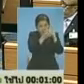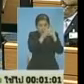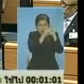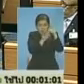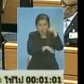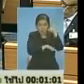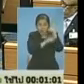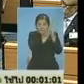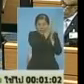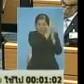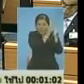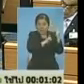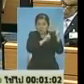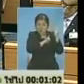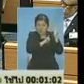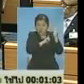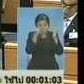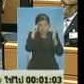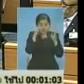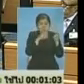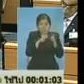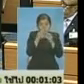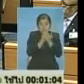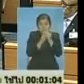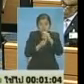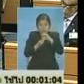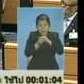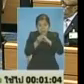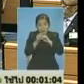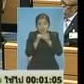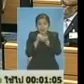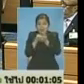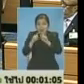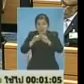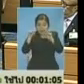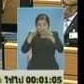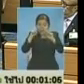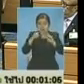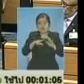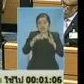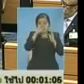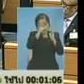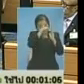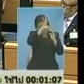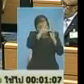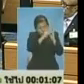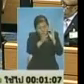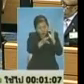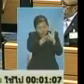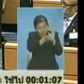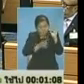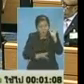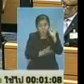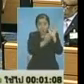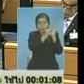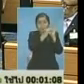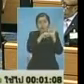าเพราะแบ่งกันเป็นคนละภาคแต่พอมันเป็นก้อนเดียวเนี่ยครับมันต้องแข่งขันกันคนก็แย่งชิงกันน่าจะมีการตัดราค